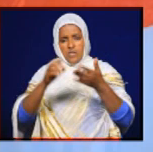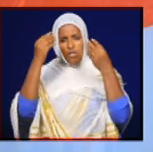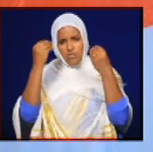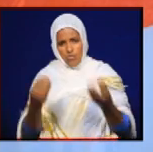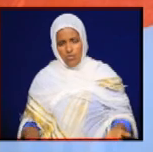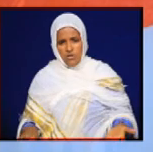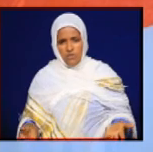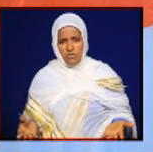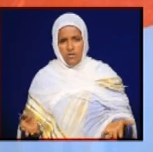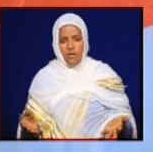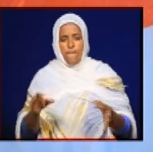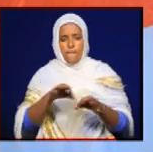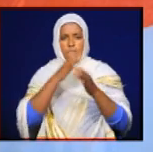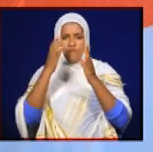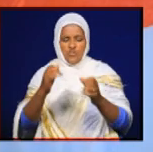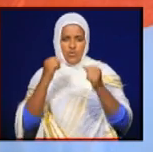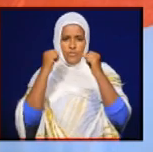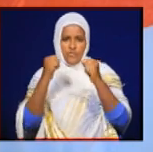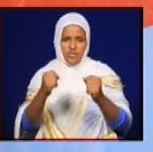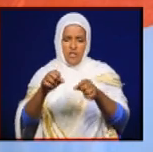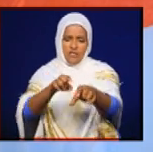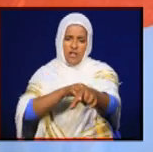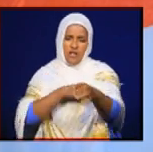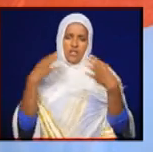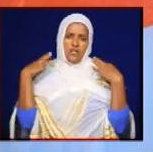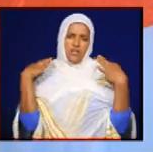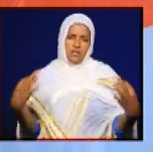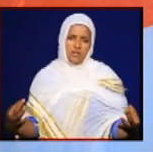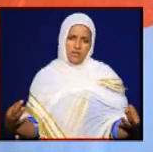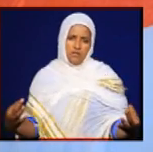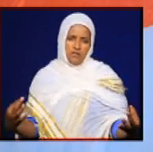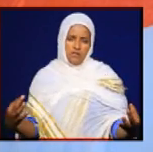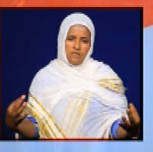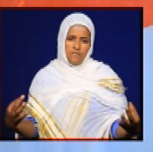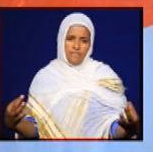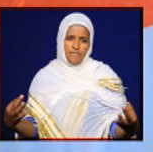አጣሁኝ መንፈሳዊ ብርታት ራቅኝ ጤንነቴ